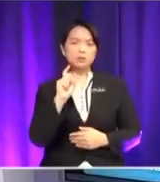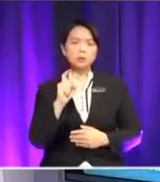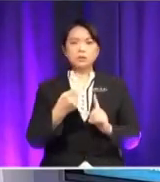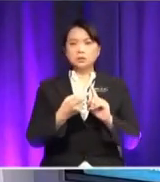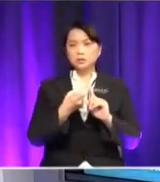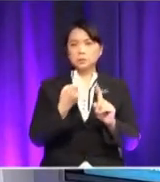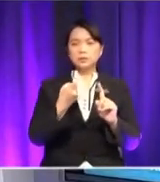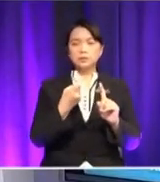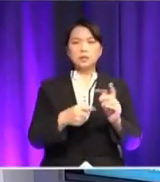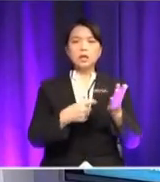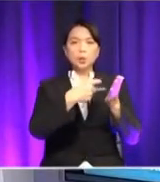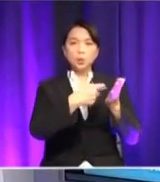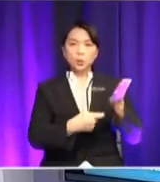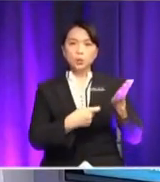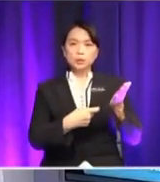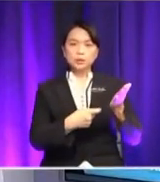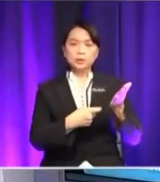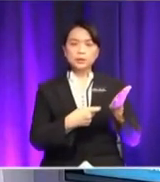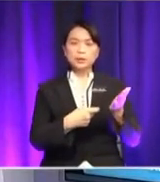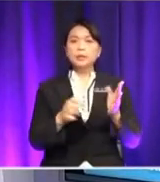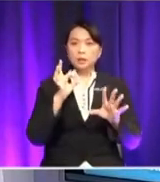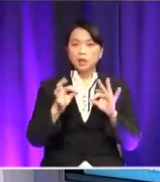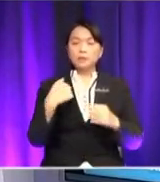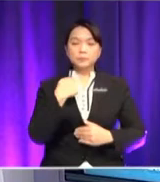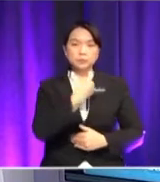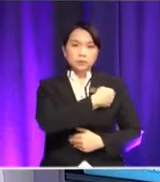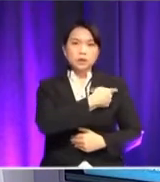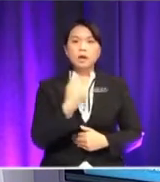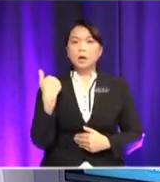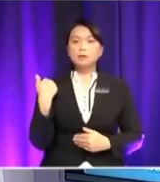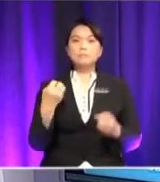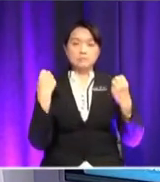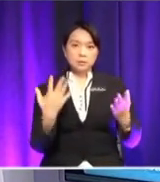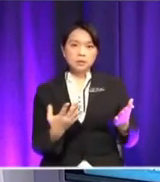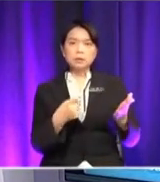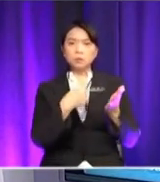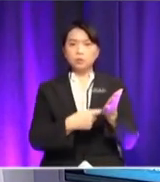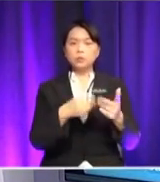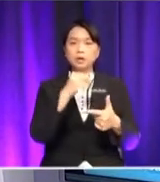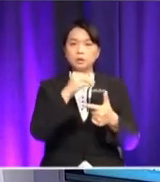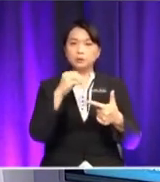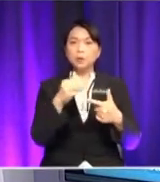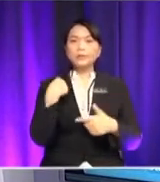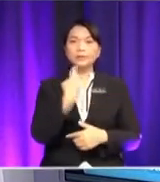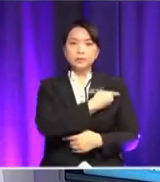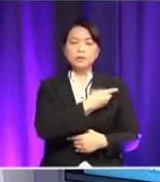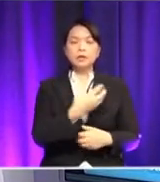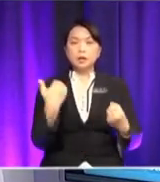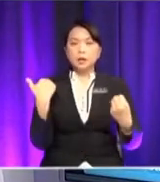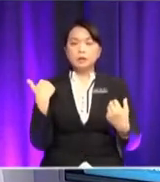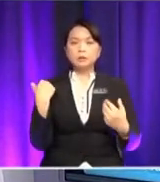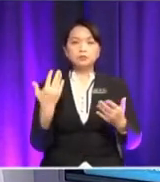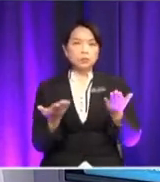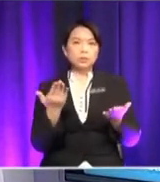cosplay sibuk kalau banyak kalau kita Ade macam banyak kosnya ataupun kita hd1 belanja